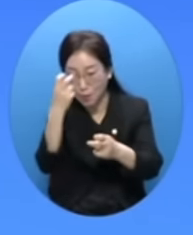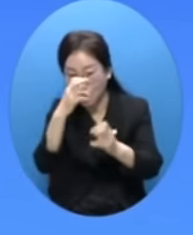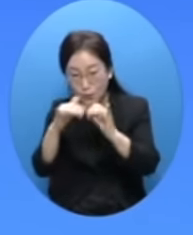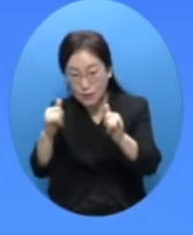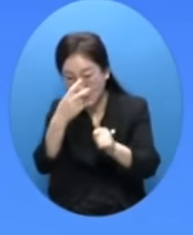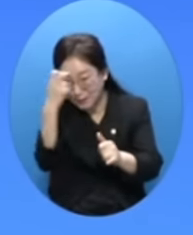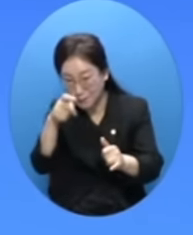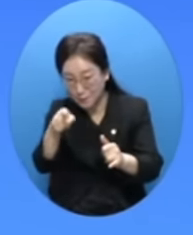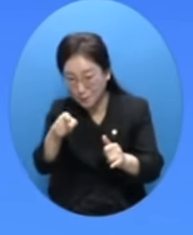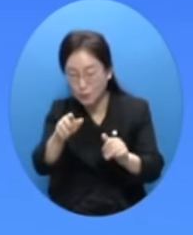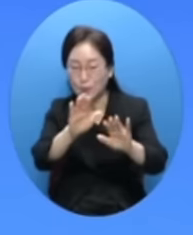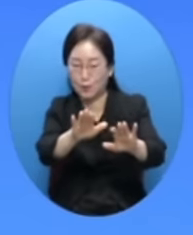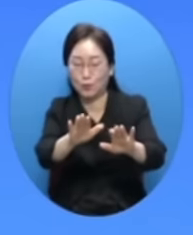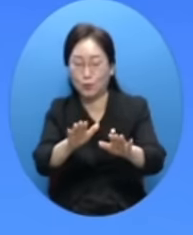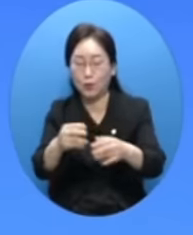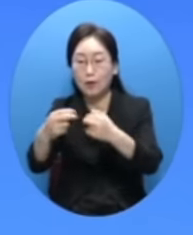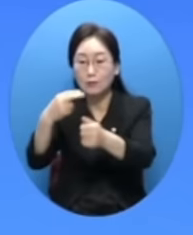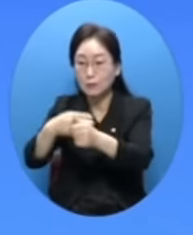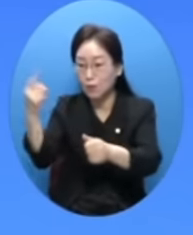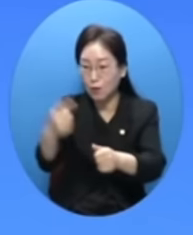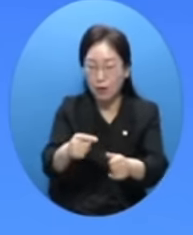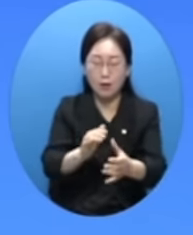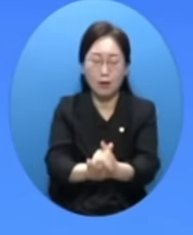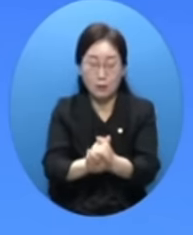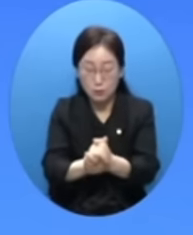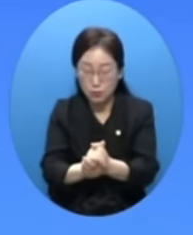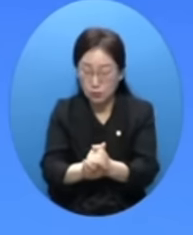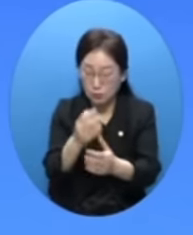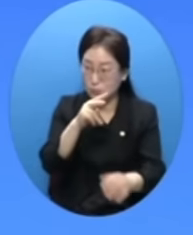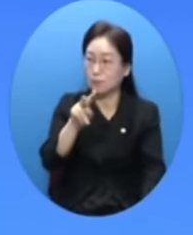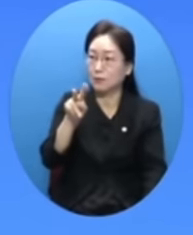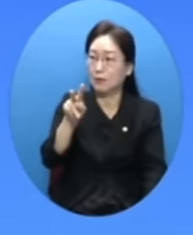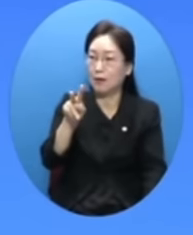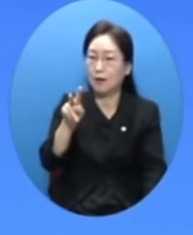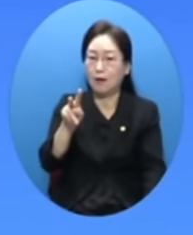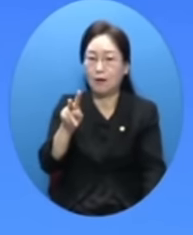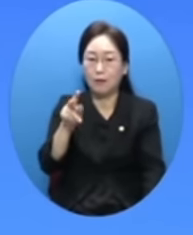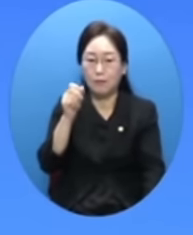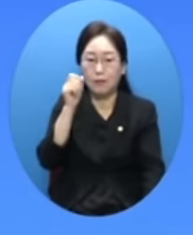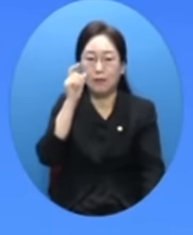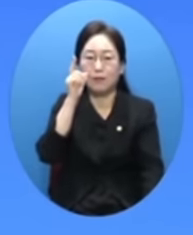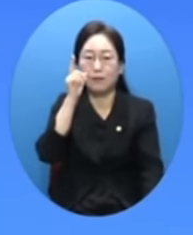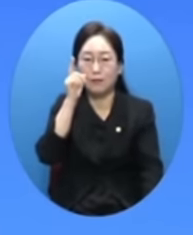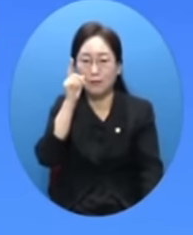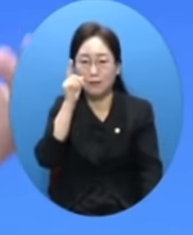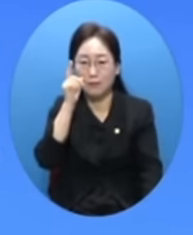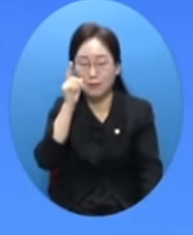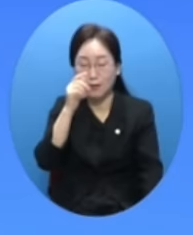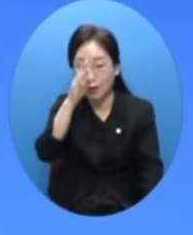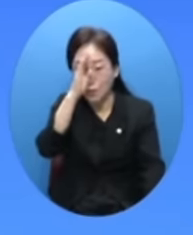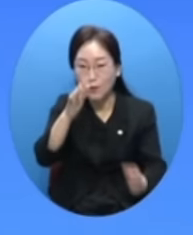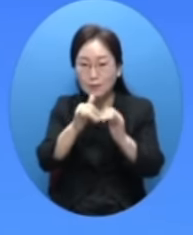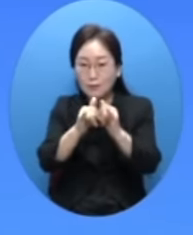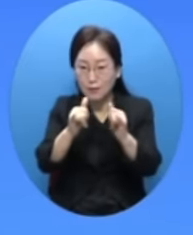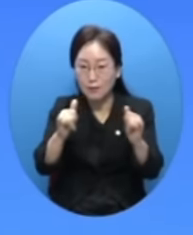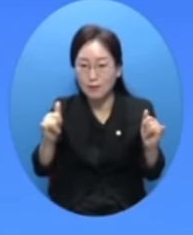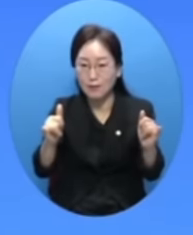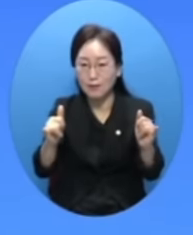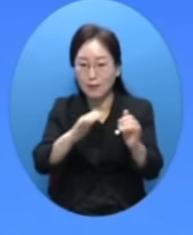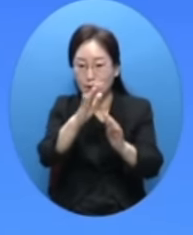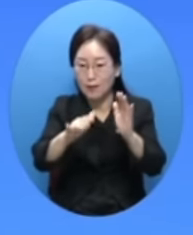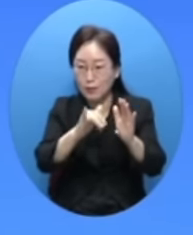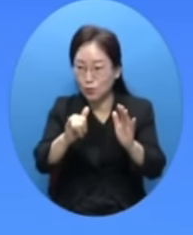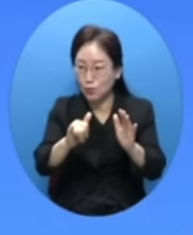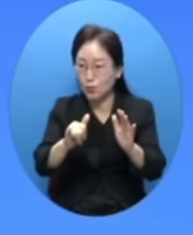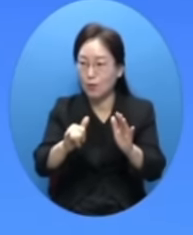그 의사가 와서 기도하는 것을 저들이 한 사람 한 사람 알기 시작했습니다. 그래서 환자들도 가족들도